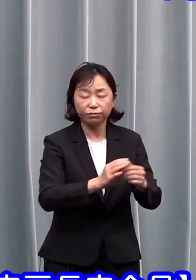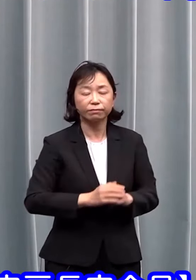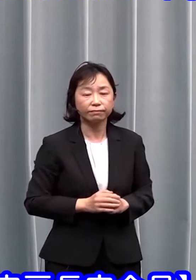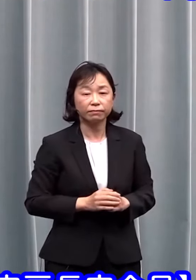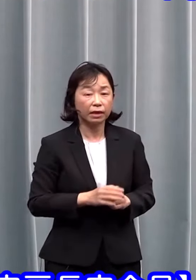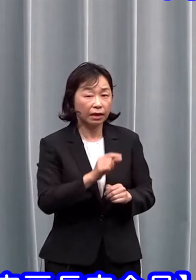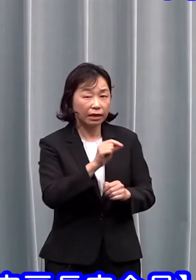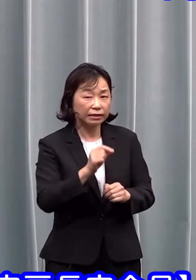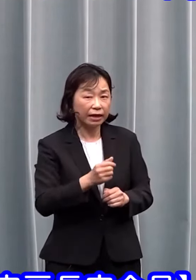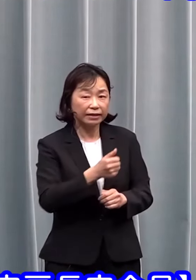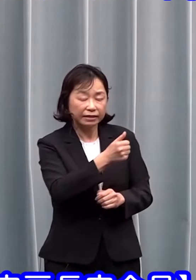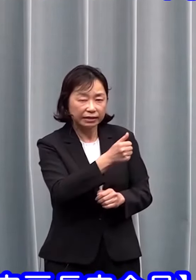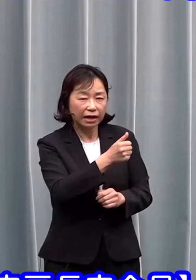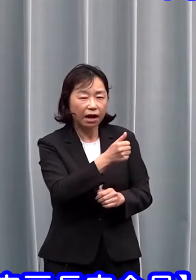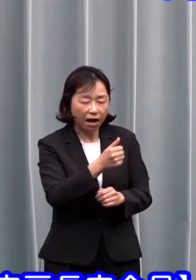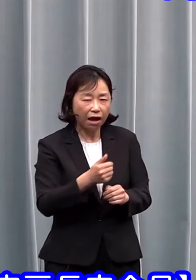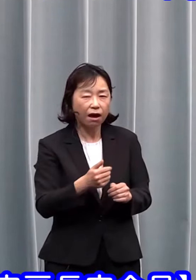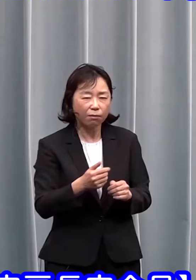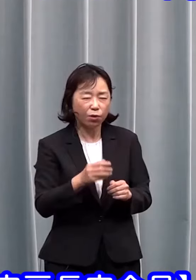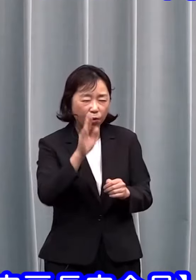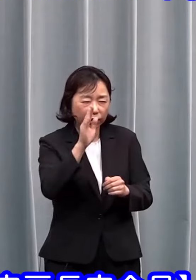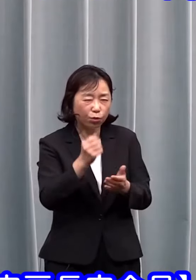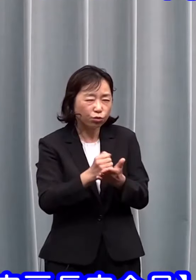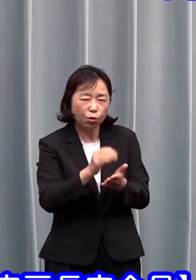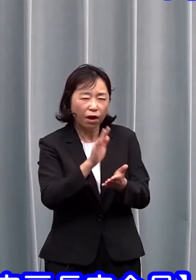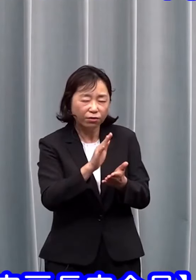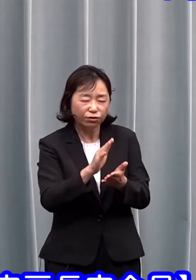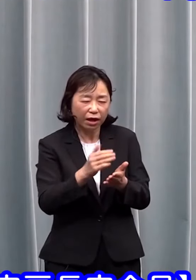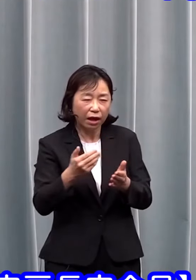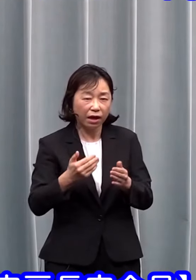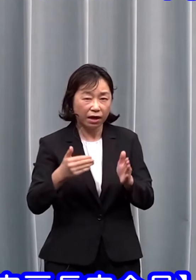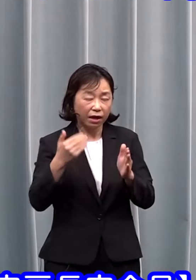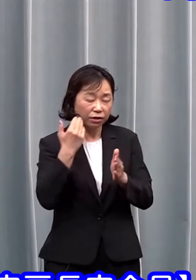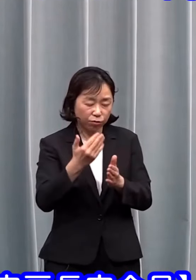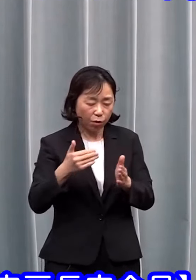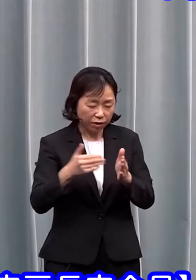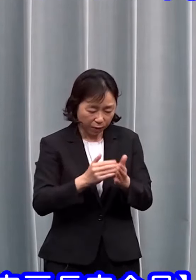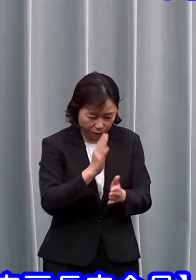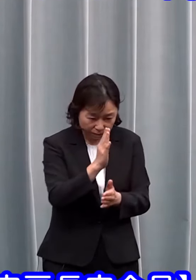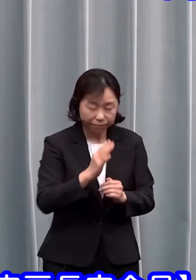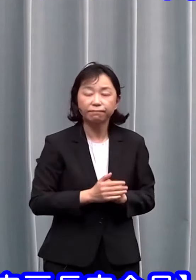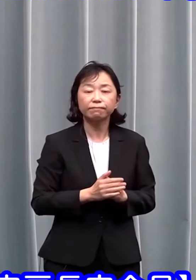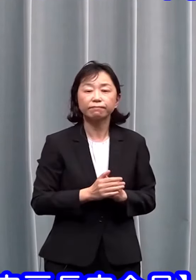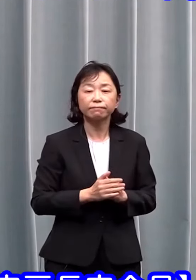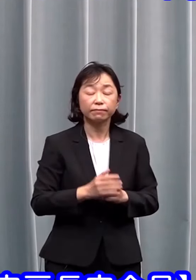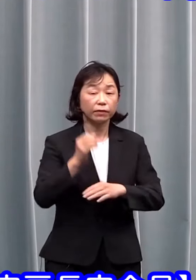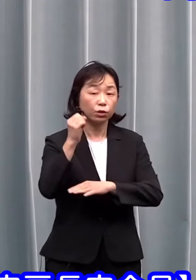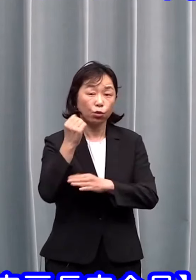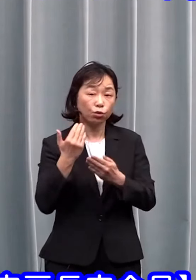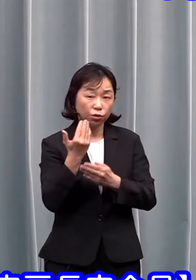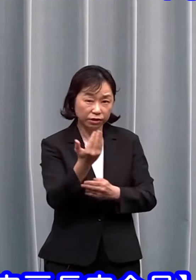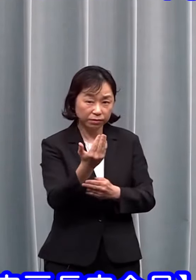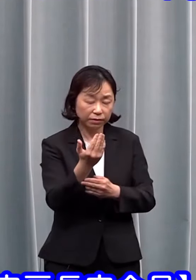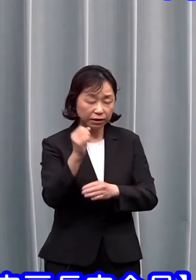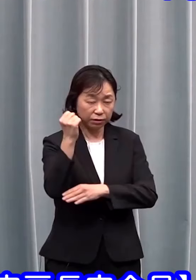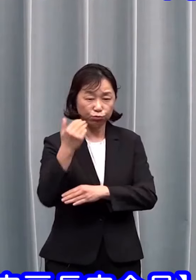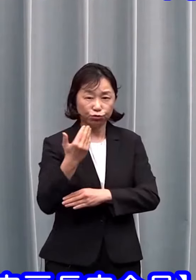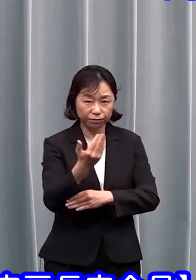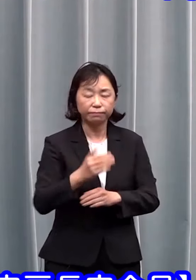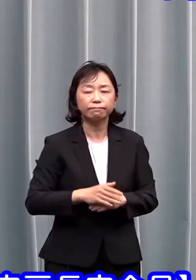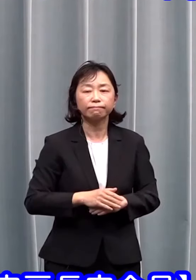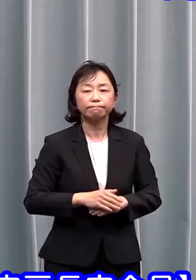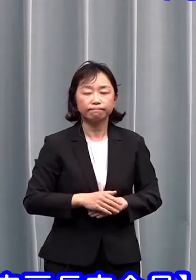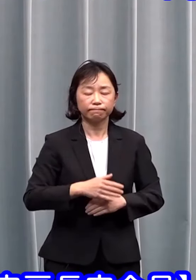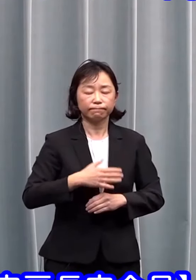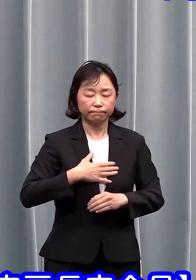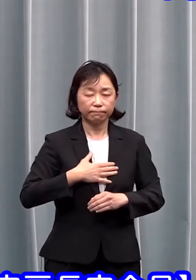の日程がありますので、最後論点1も簡潔にお願いします。 はい、すみません、関連でじゃあ取り持ちです、はい。今のお話ですと、これまで自衛隊の活